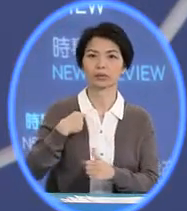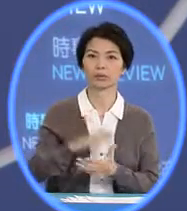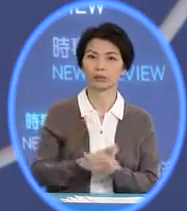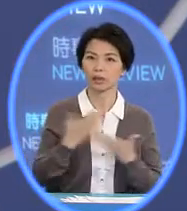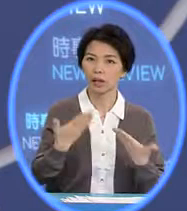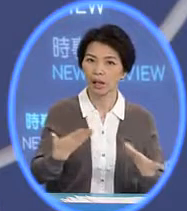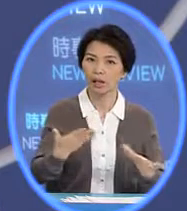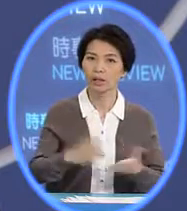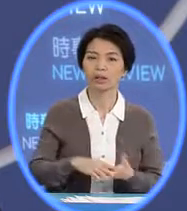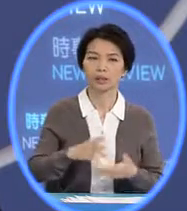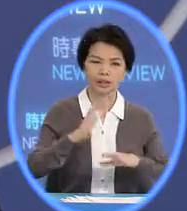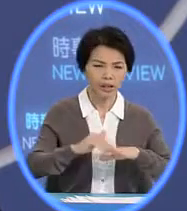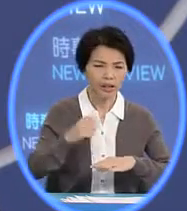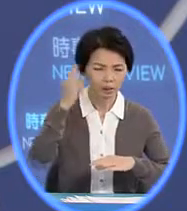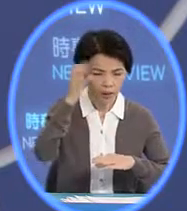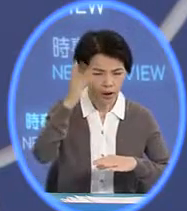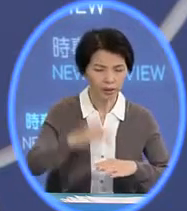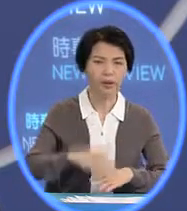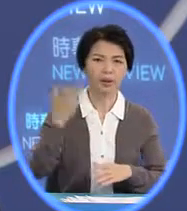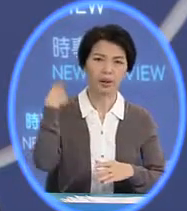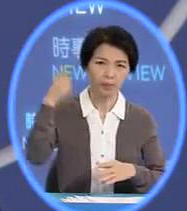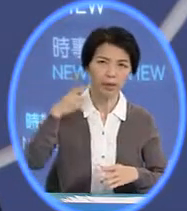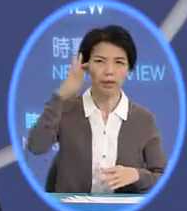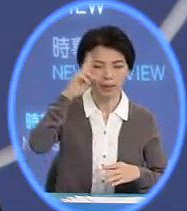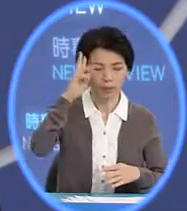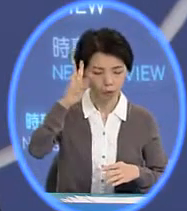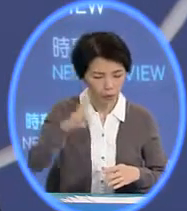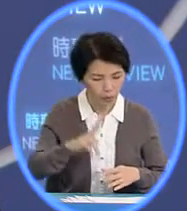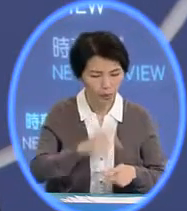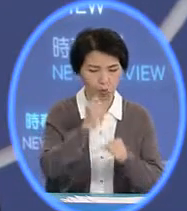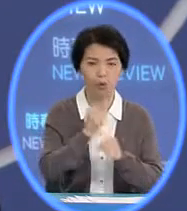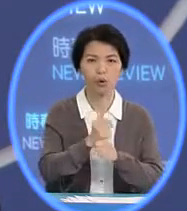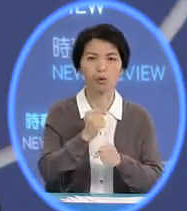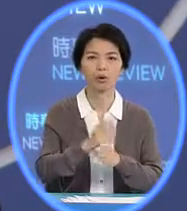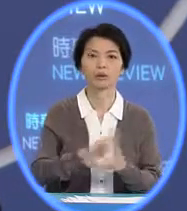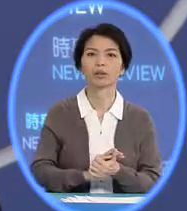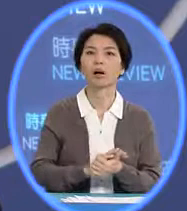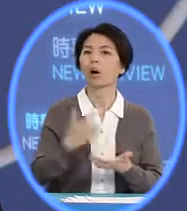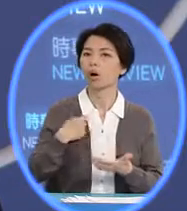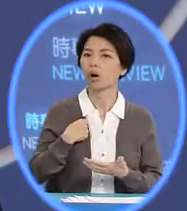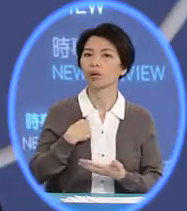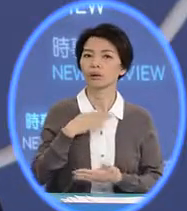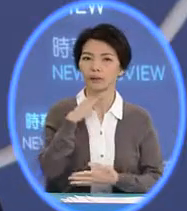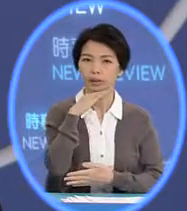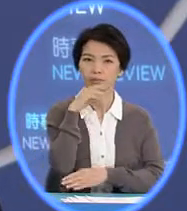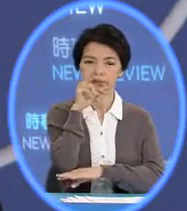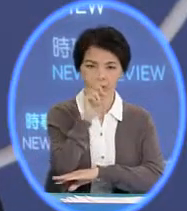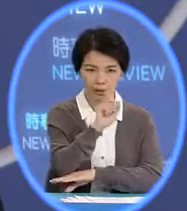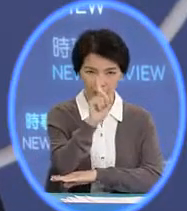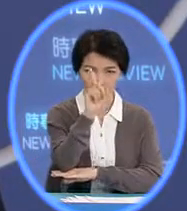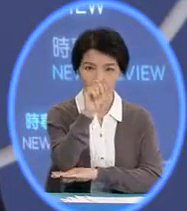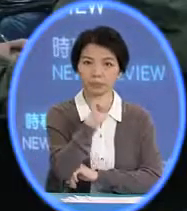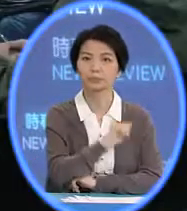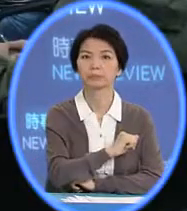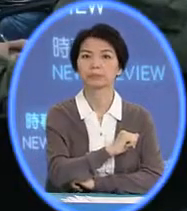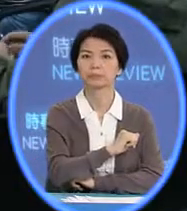这种花样已经成为美方的一种套路。对于美方的套路，中方洞若观火，泰然处